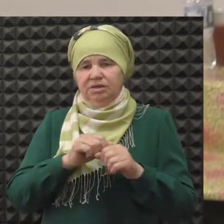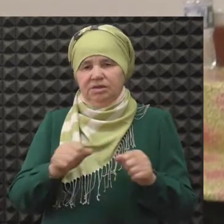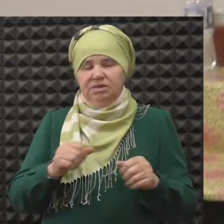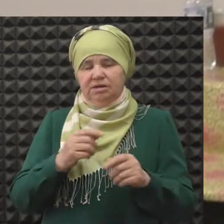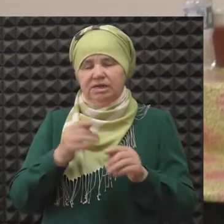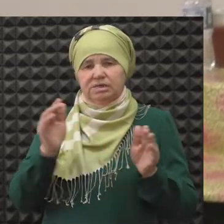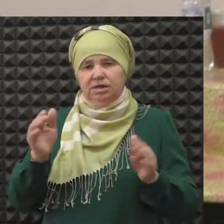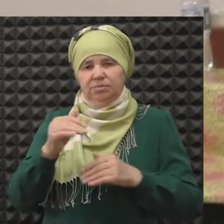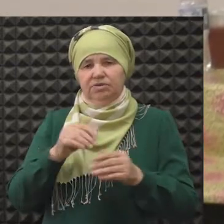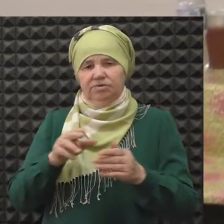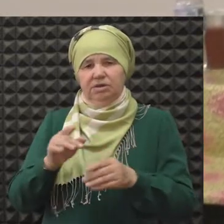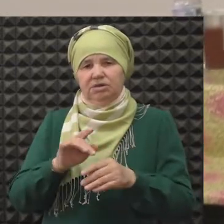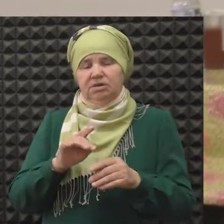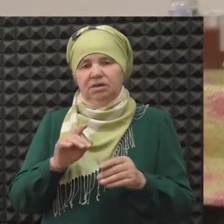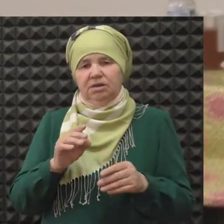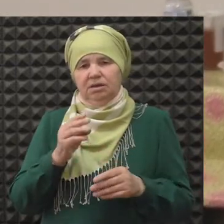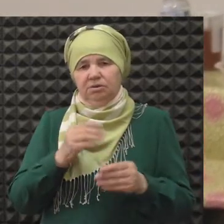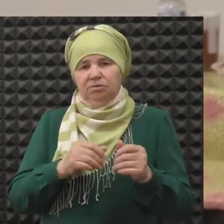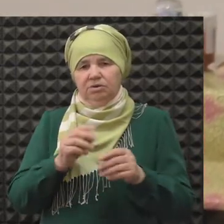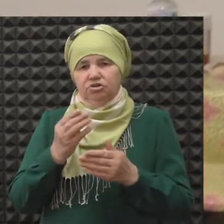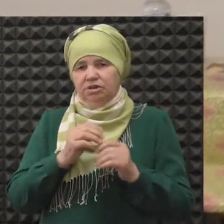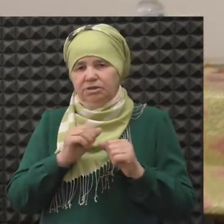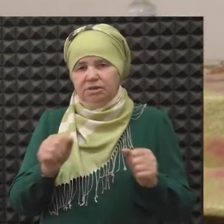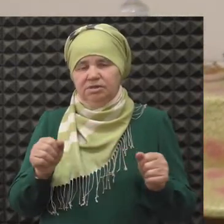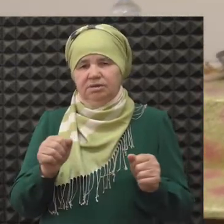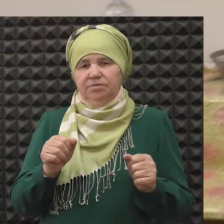рамки этой выходить. Еще есть понятие так, как